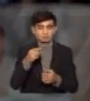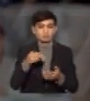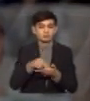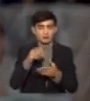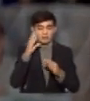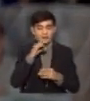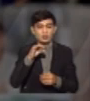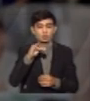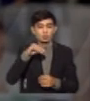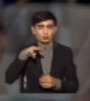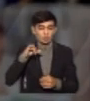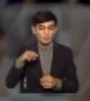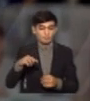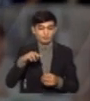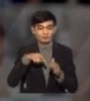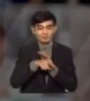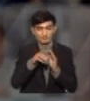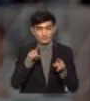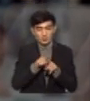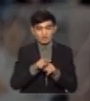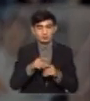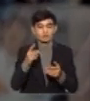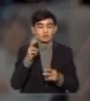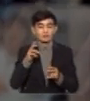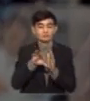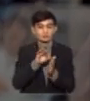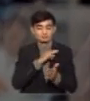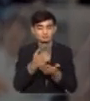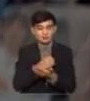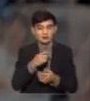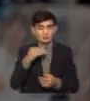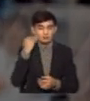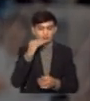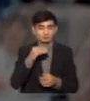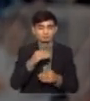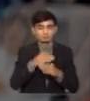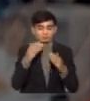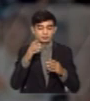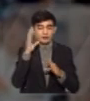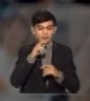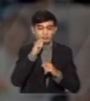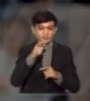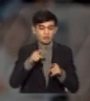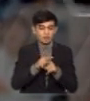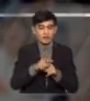на YouTube-канале определится финалист, которому мы вручим суперприз. Присылайте свое видео на наш WhatsApp по